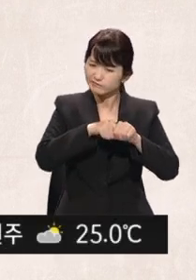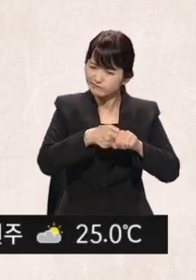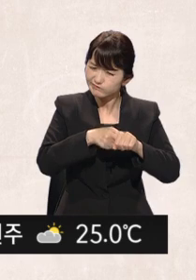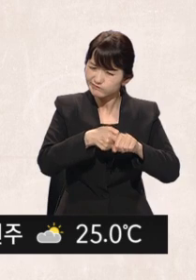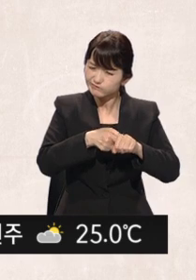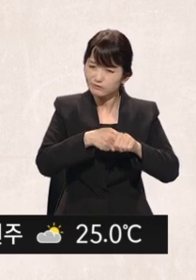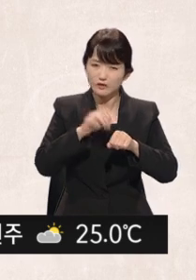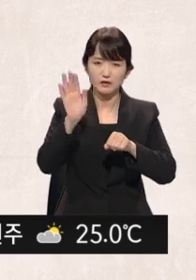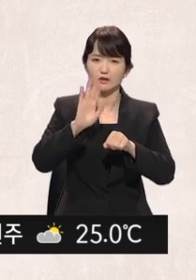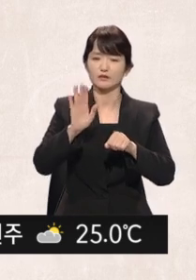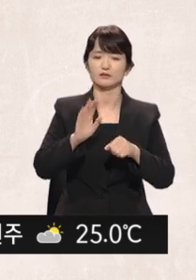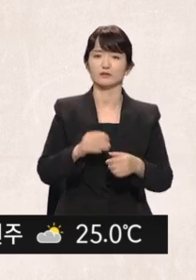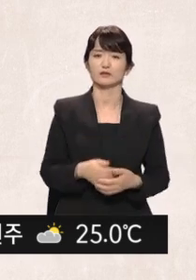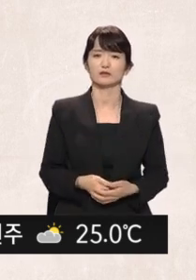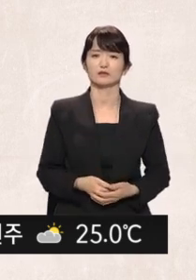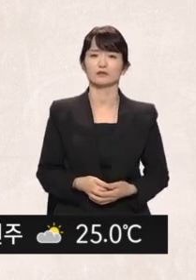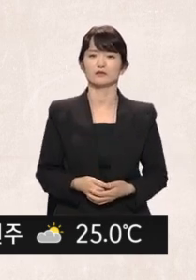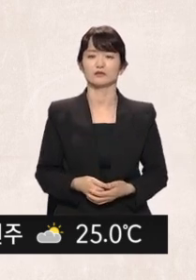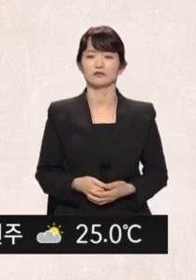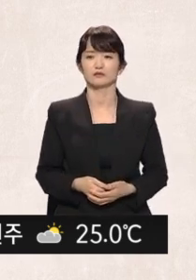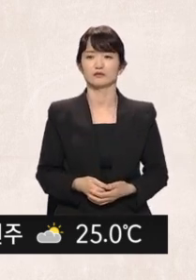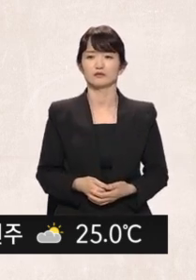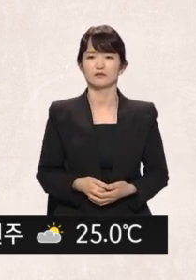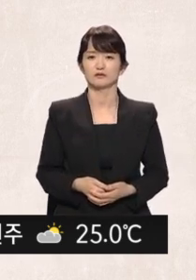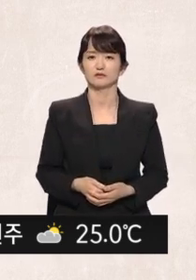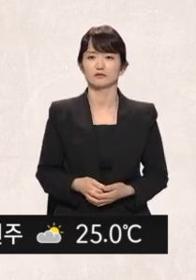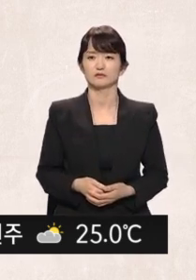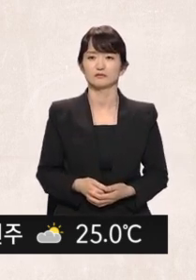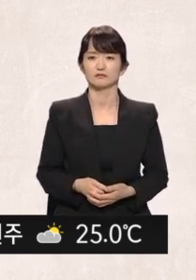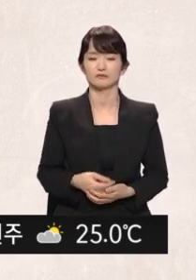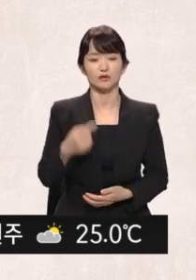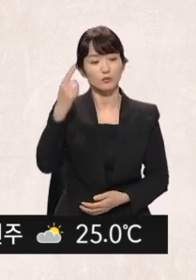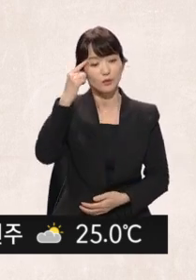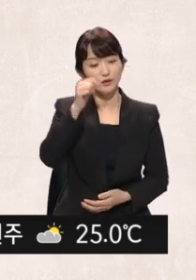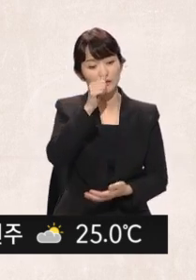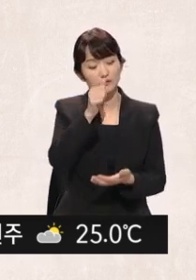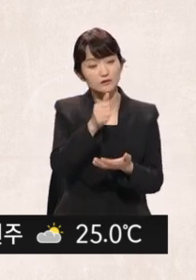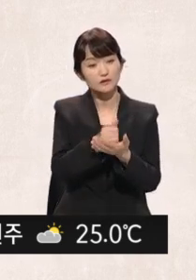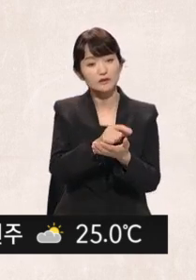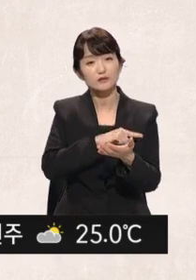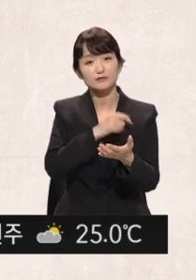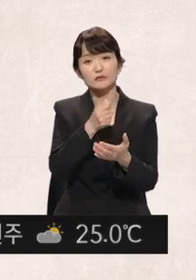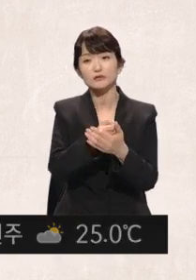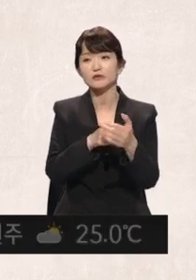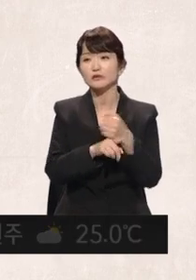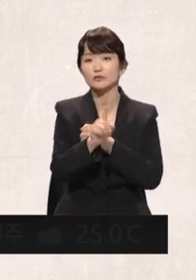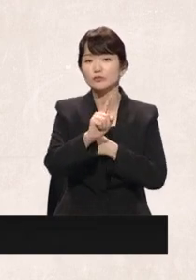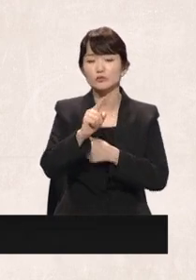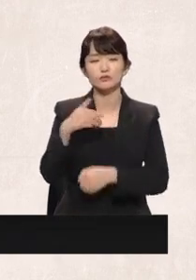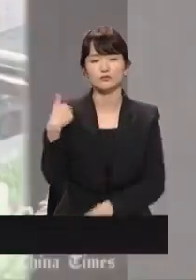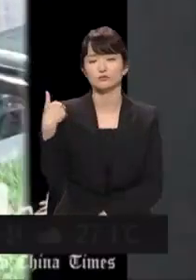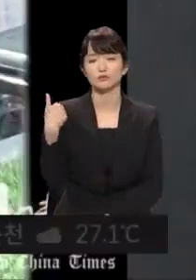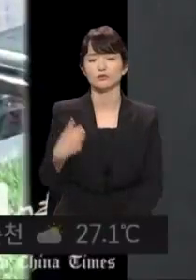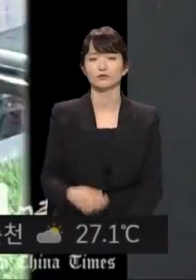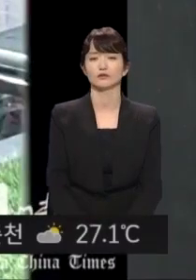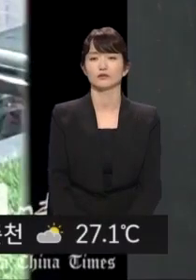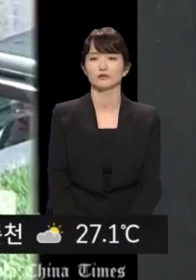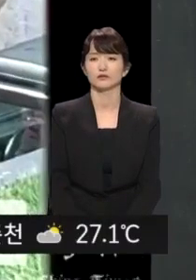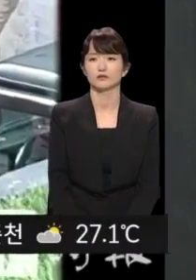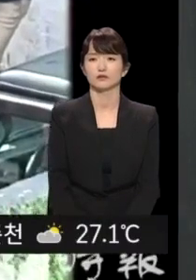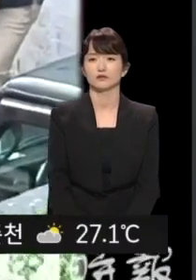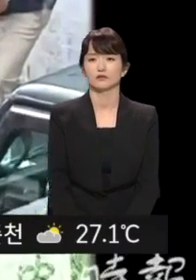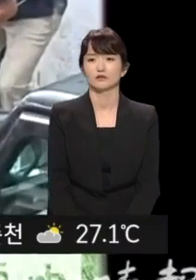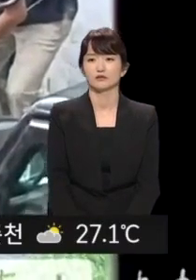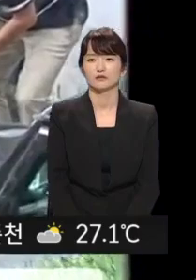거잖아 사실 그런 가해 얘기는 아닌 거잖아요 그런데도 불구하고 왜이 제목을 적용을 했는지 아직은 구체적인 내용이 알려지지 않았습니다